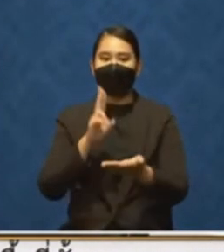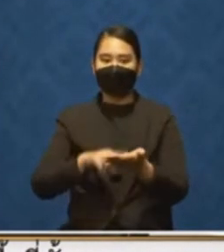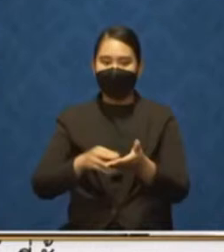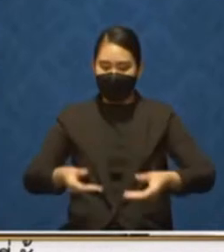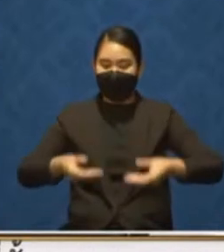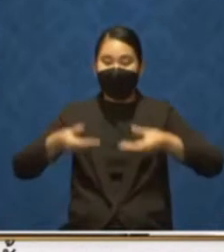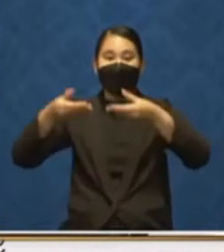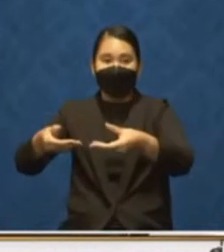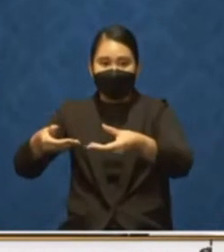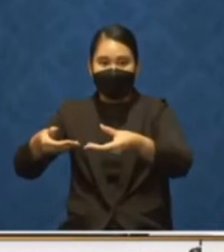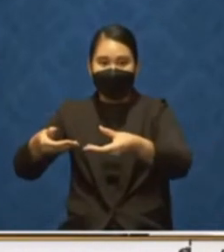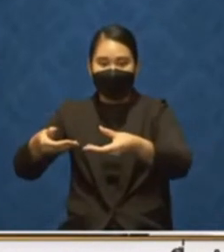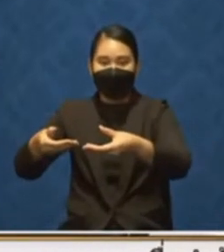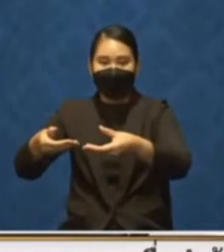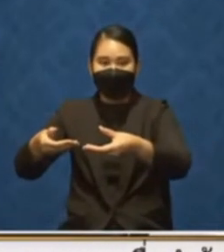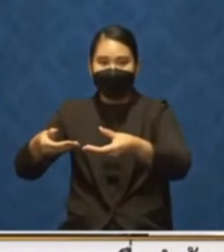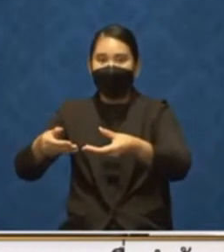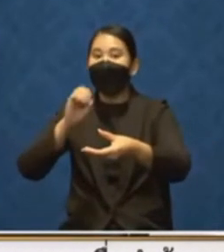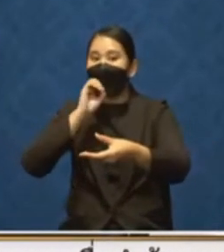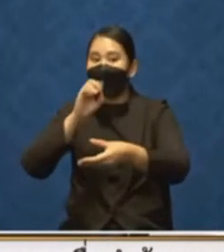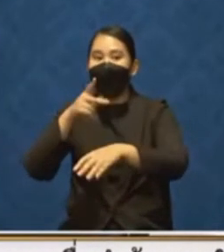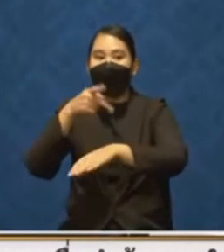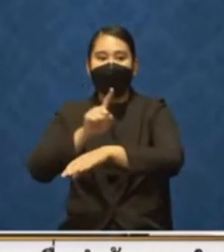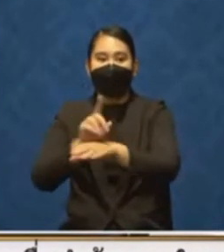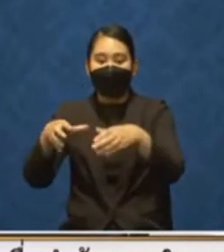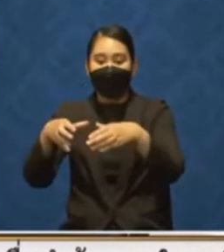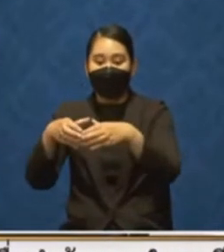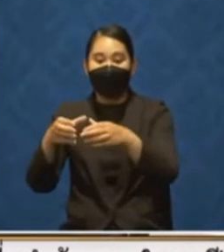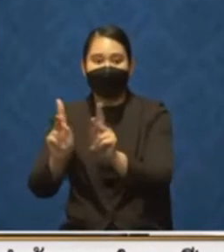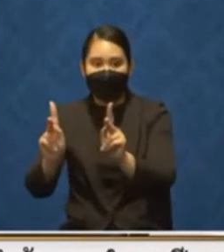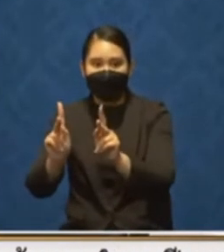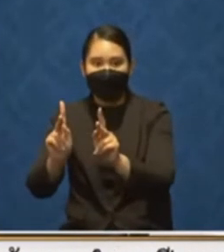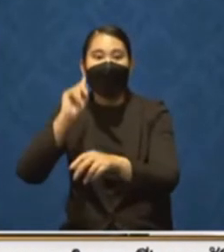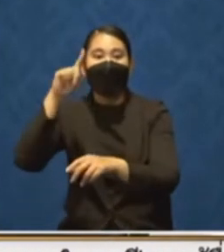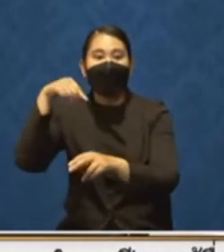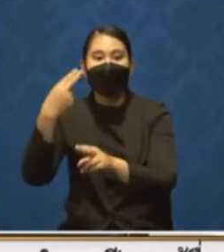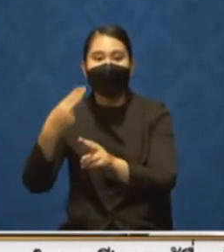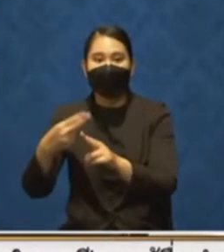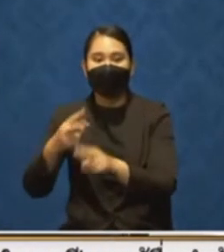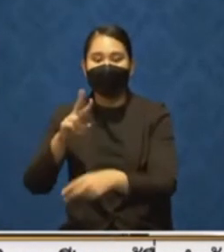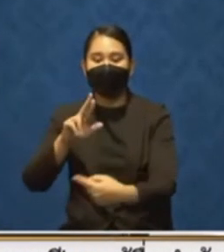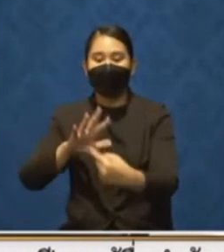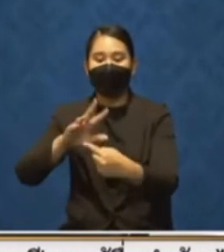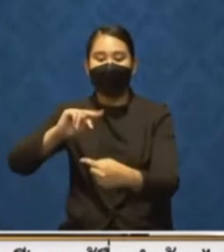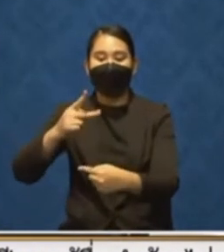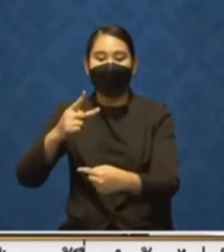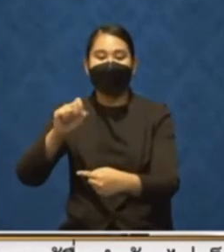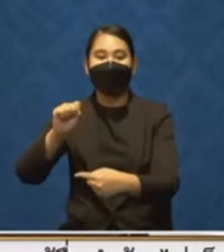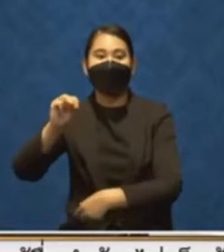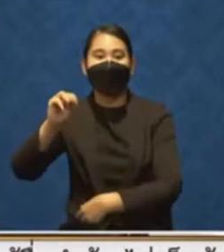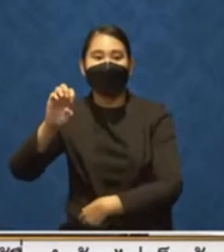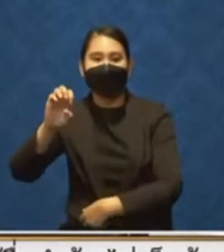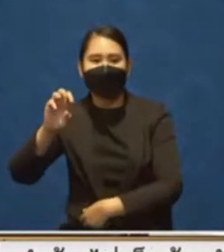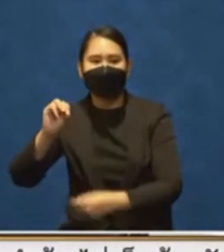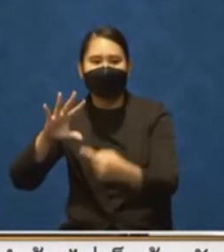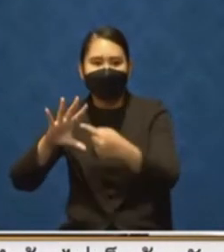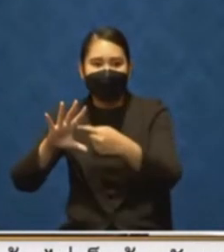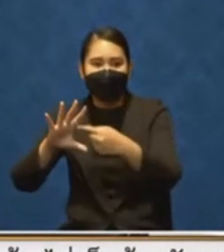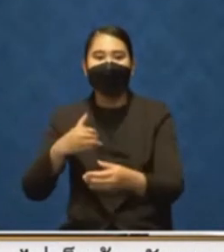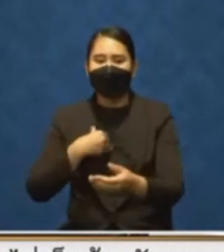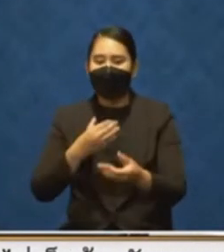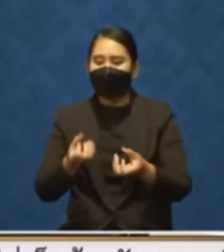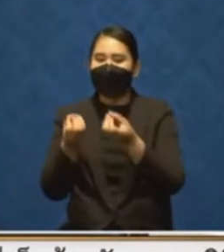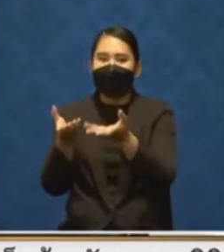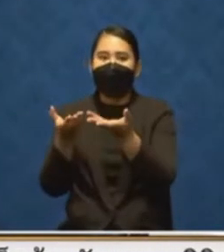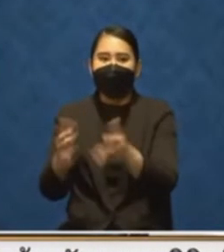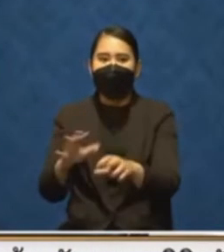หนาตึบครับนำเรียนท่านประธานคณะกรรมาธิการด้านรังสิมารอดรัศมีเพื่อโปรดพิจารณาผมก็ไม่แน่ใจครับส่งไปตั้งแต่